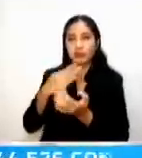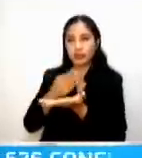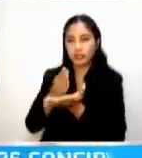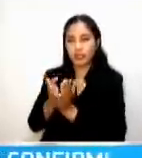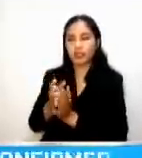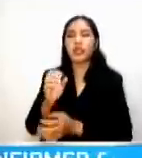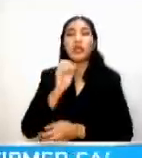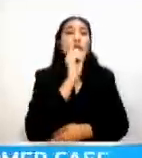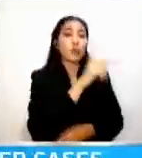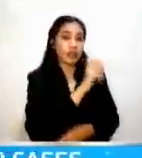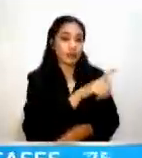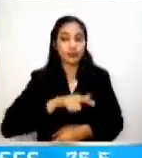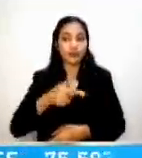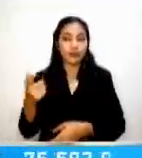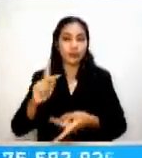si Rafi.